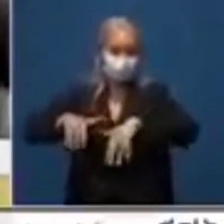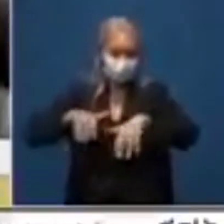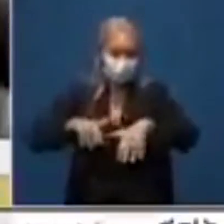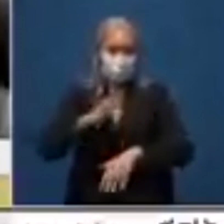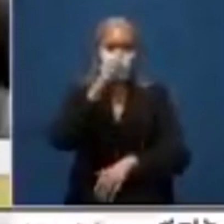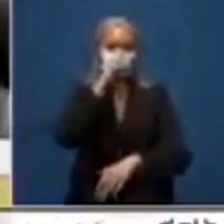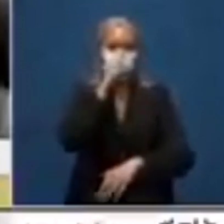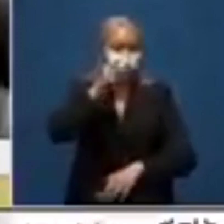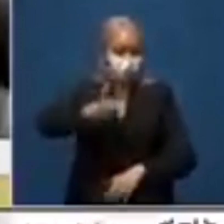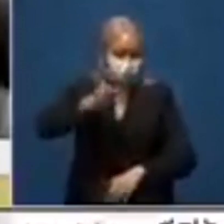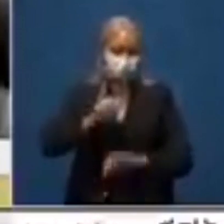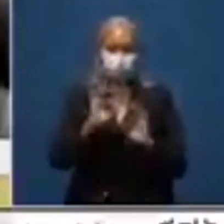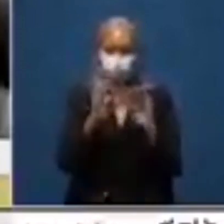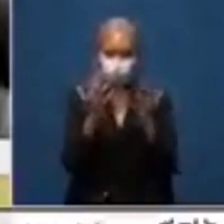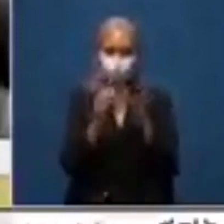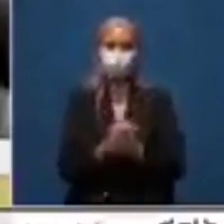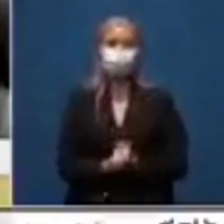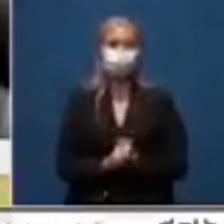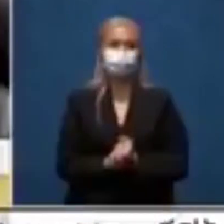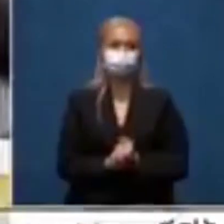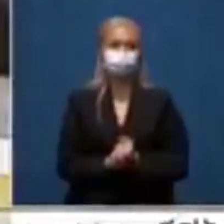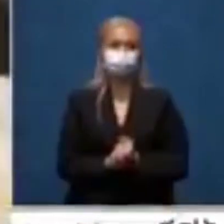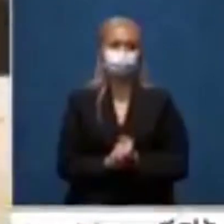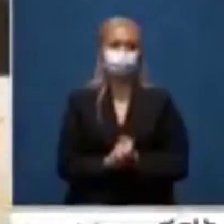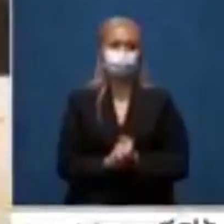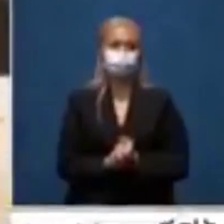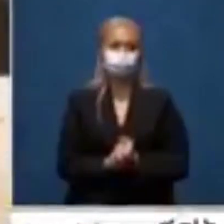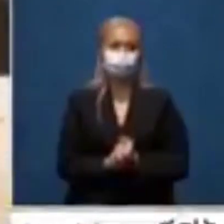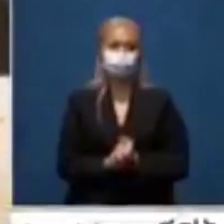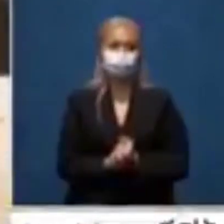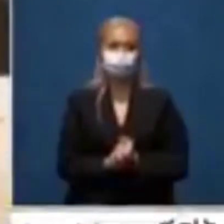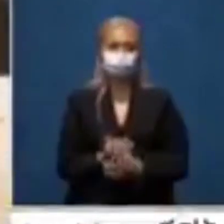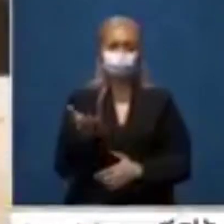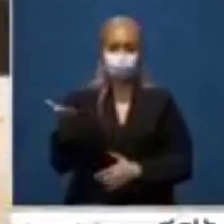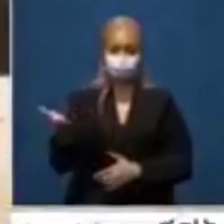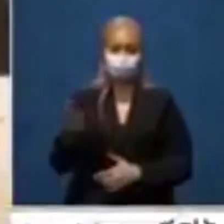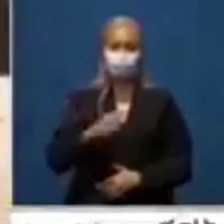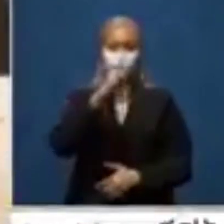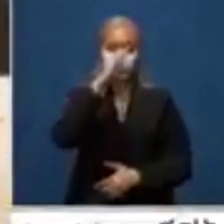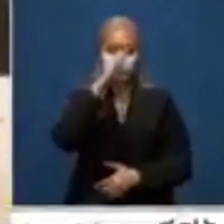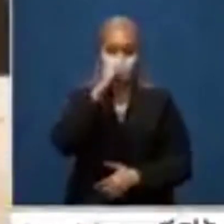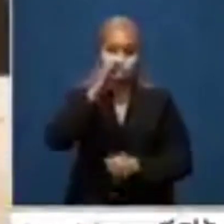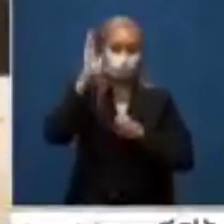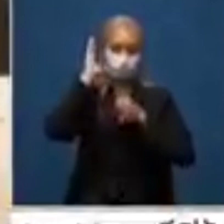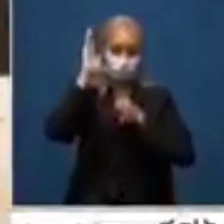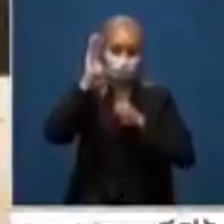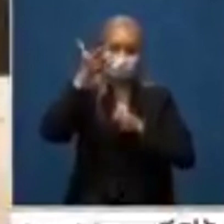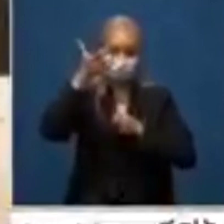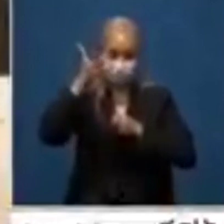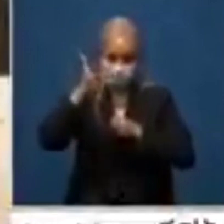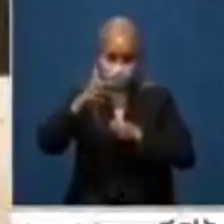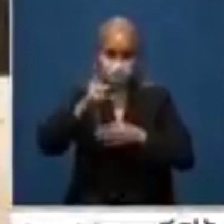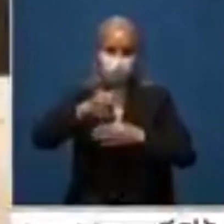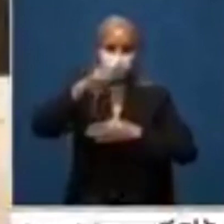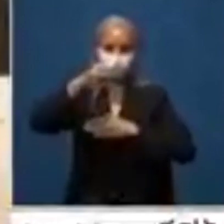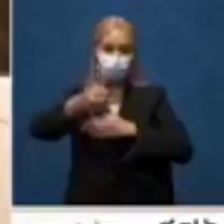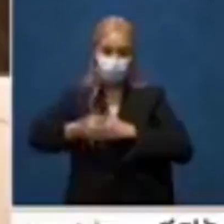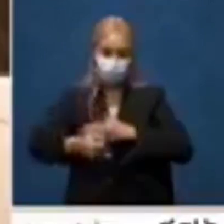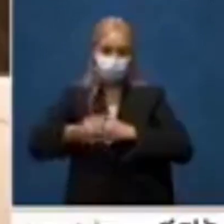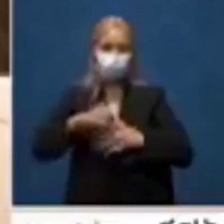ง ก็ได้ให้พูดพอสมควรแล้วนะครับผมว่าก็ขอให้ยุติได้แล้ว